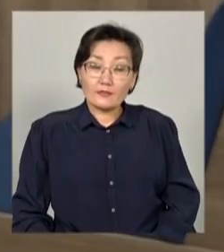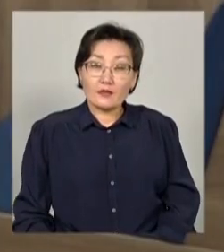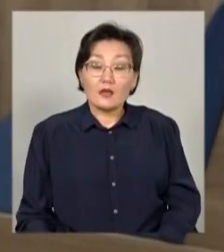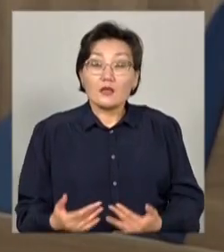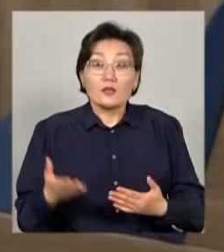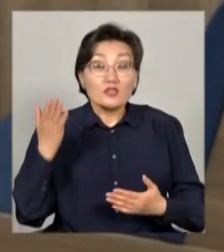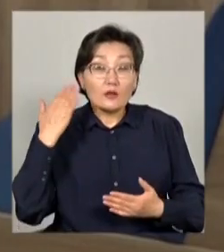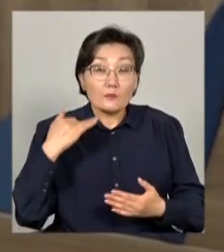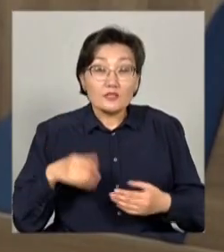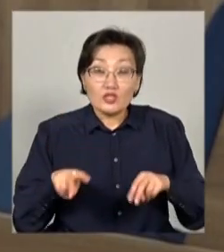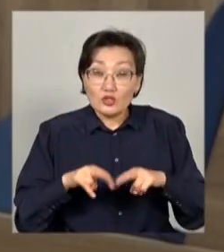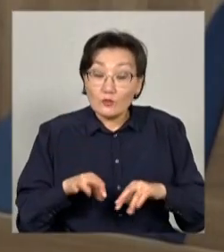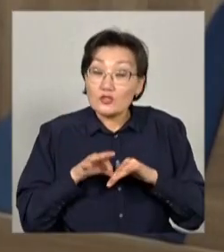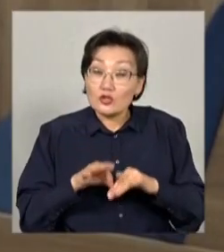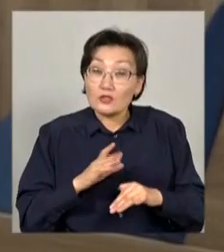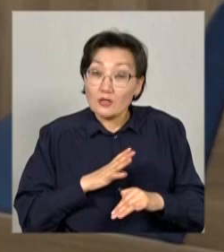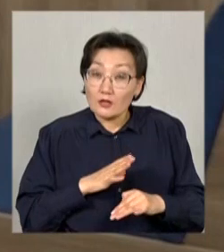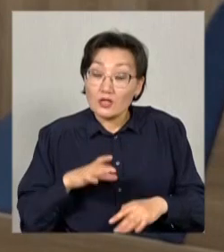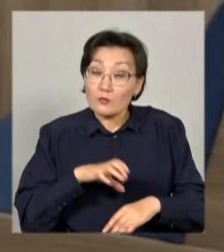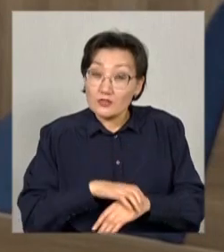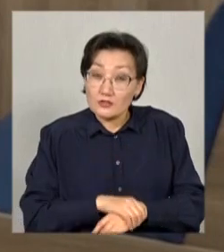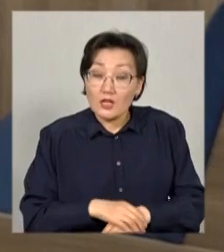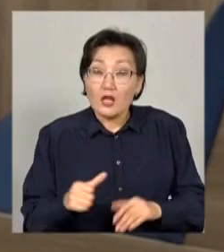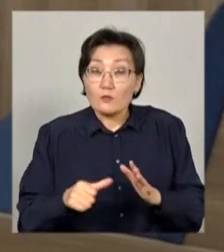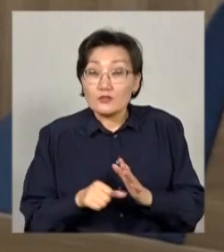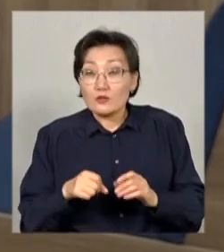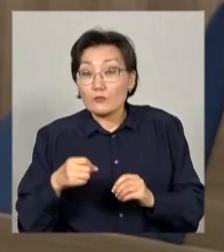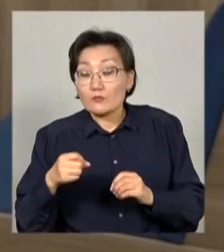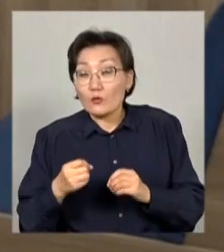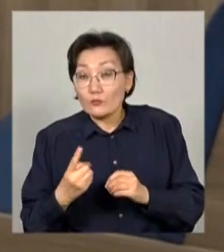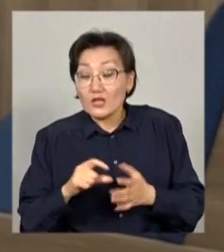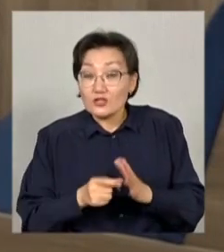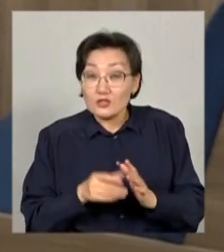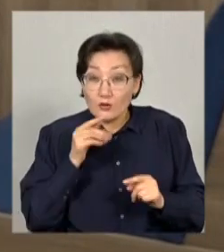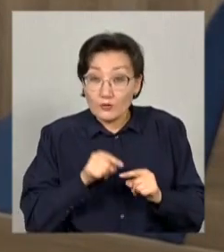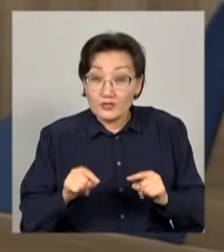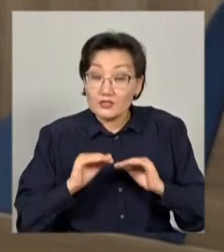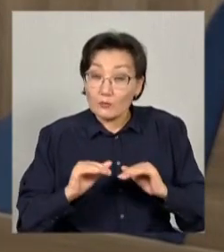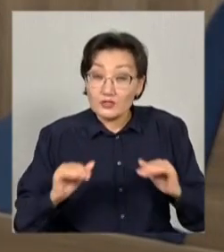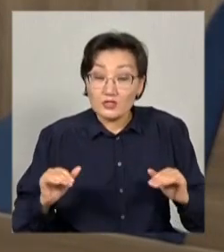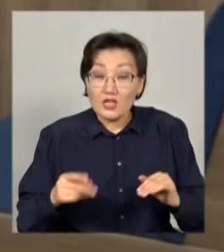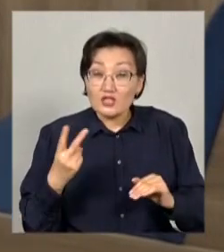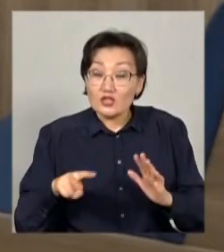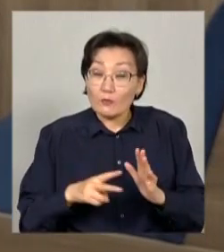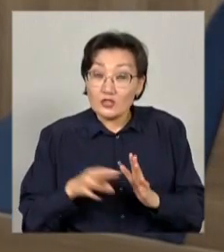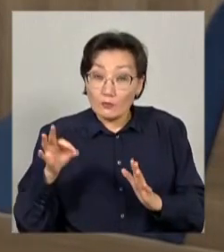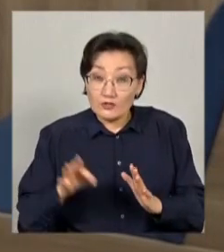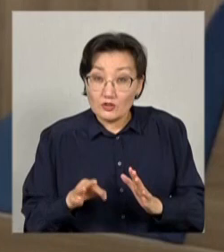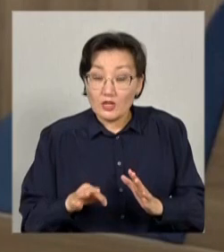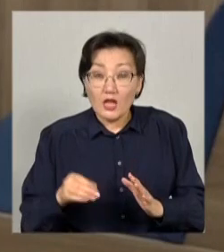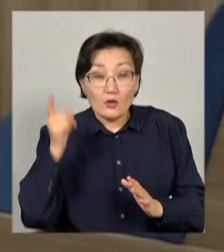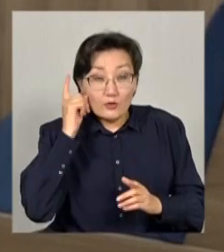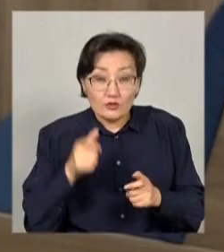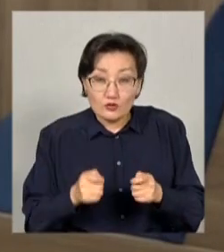Біз жақында ғана сараптама жасап көрдік. Анықталғандай 6 мен 11 сынып аралығында оқитын балалардың 27%